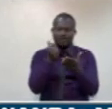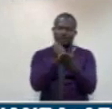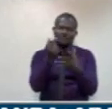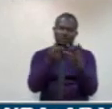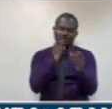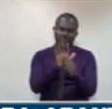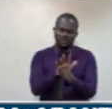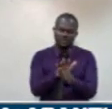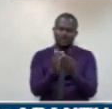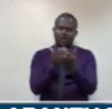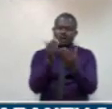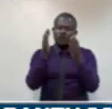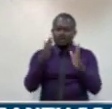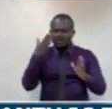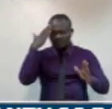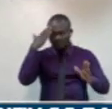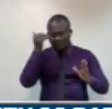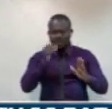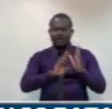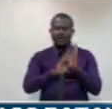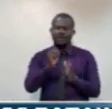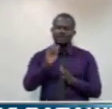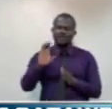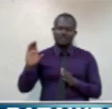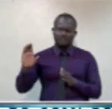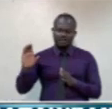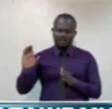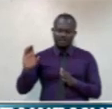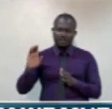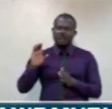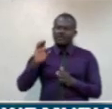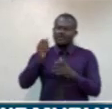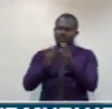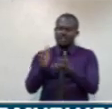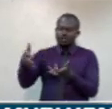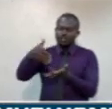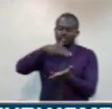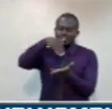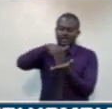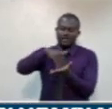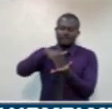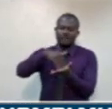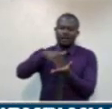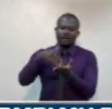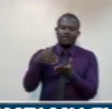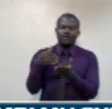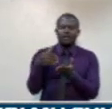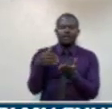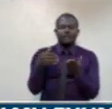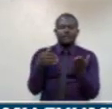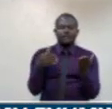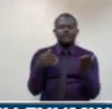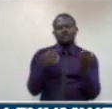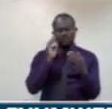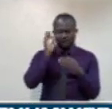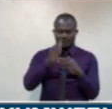byinshi. Aborozi rero kubera ko hagabiwe na MCC cyangwa muri collection centers cyangwa biriya bigo bya cooperative igurira aborozi,